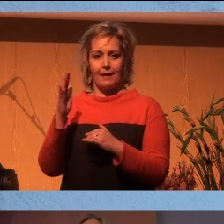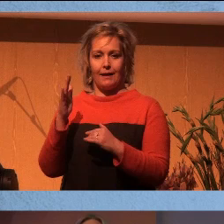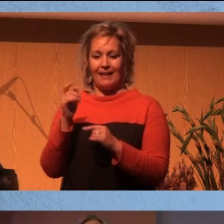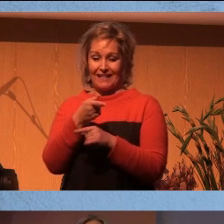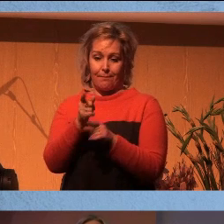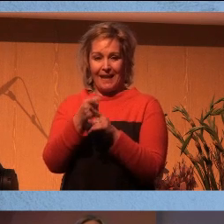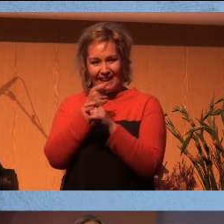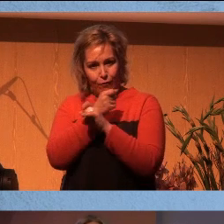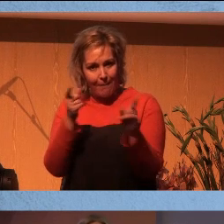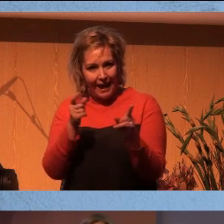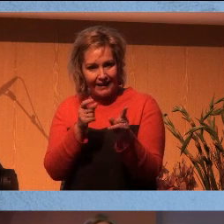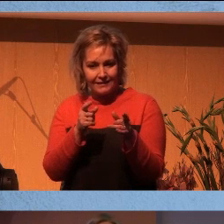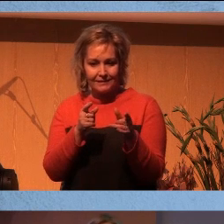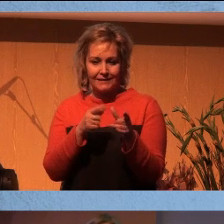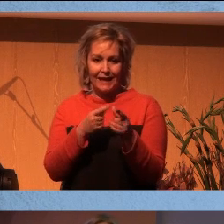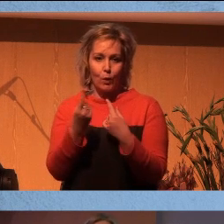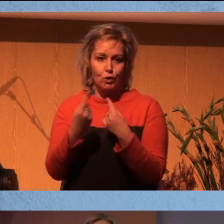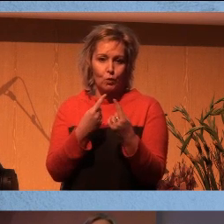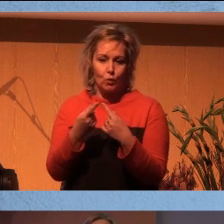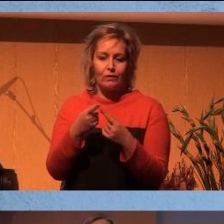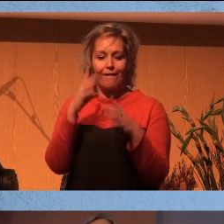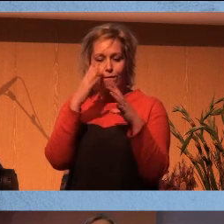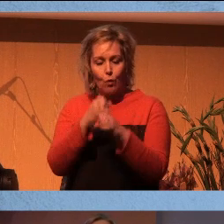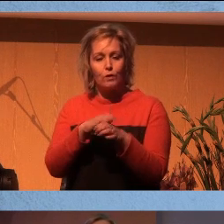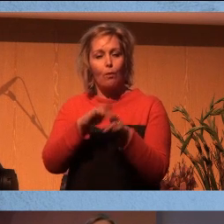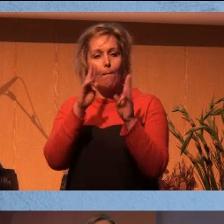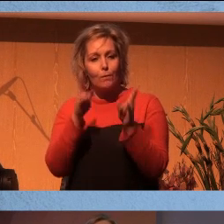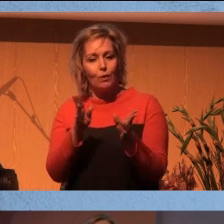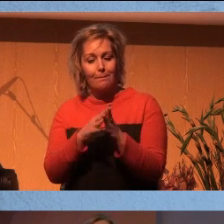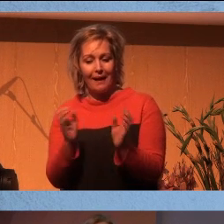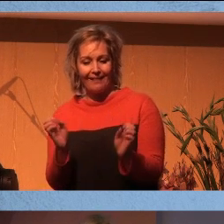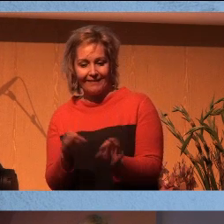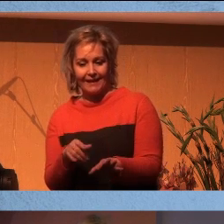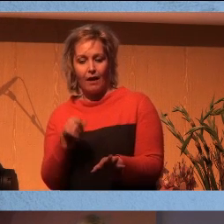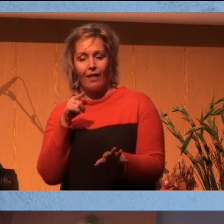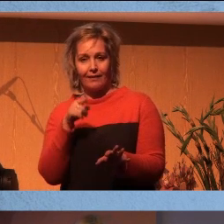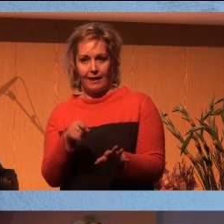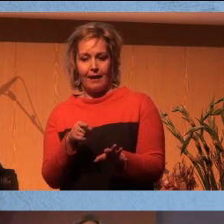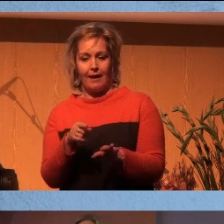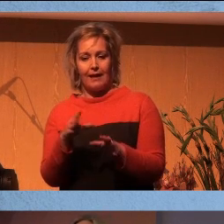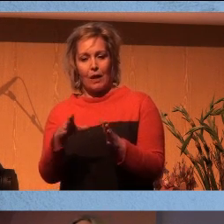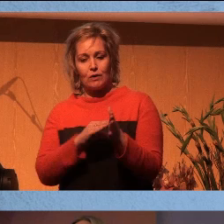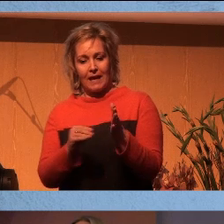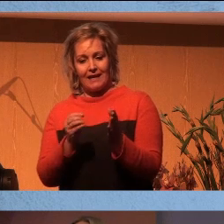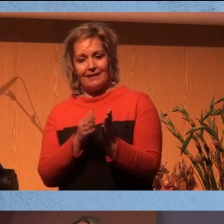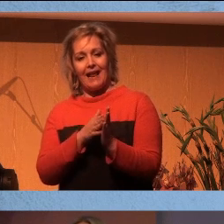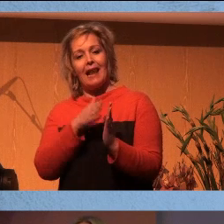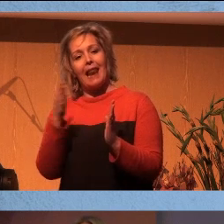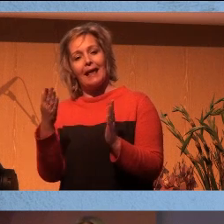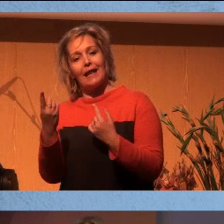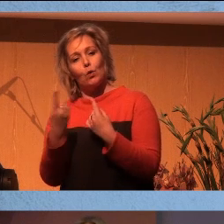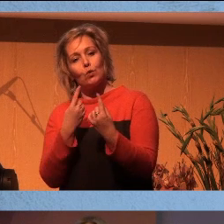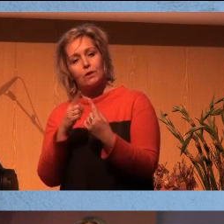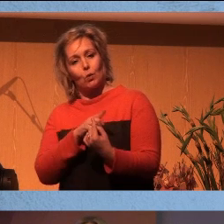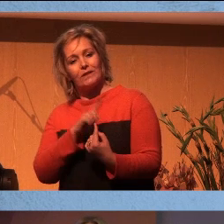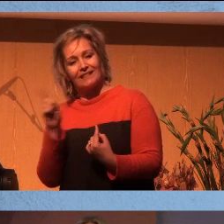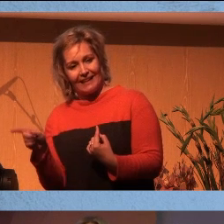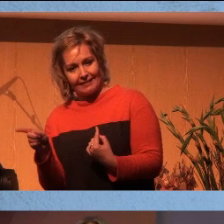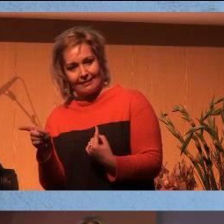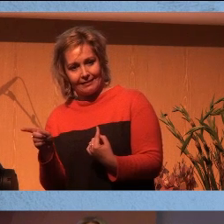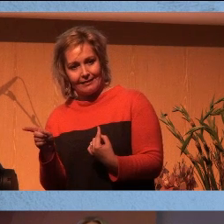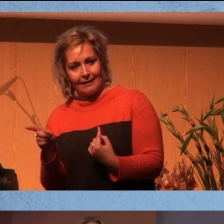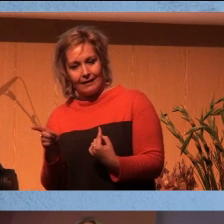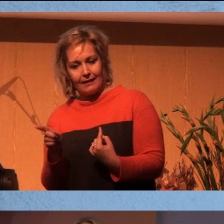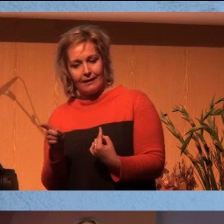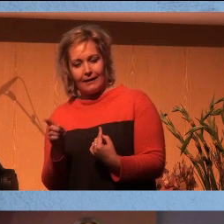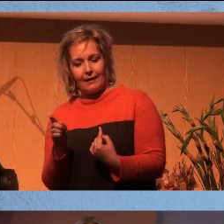informerte, eller som i konsultasjoner hvor det fokus på brukermedvirkning, at det fører til lengre konsultasjonstid.